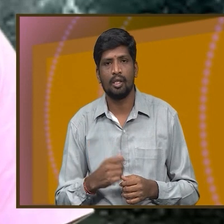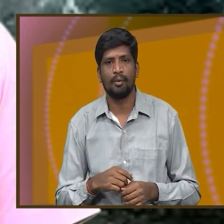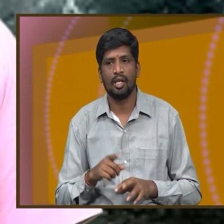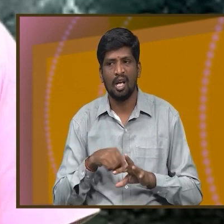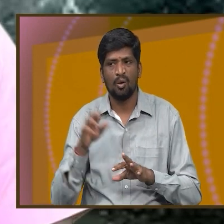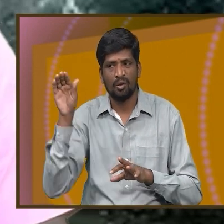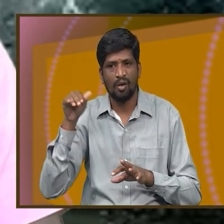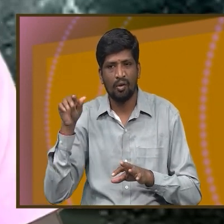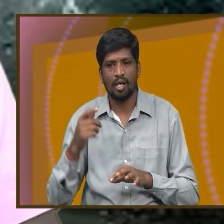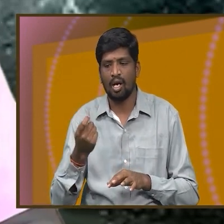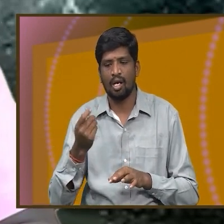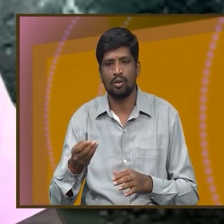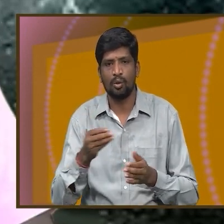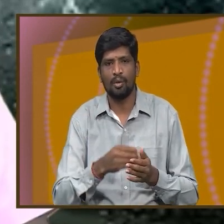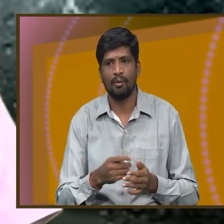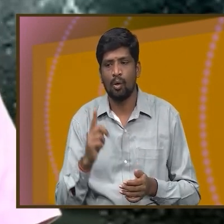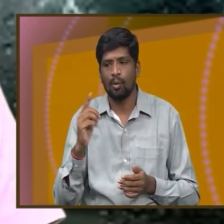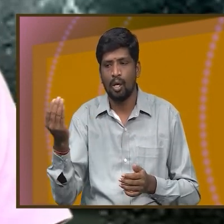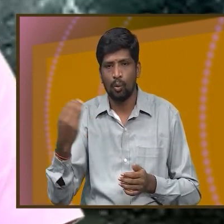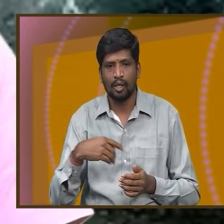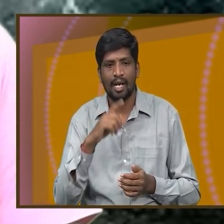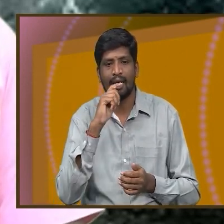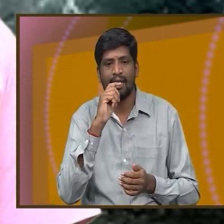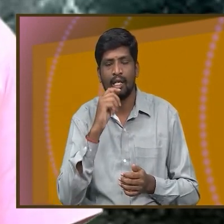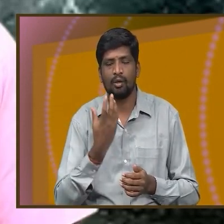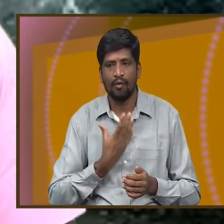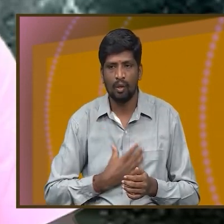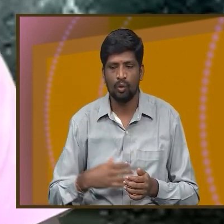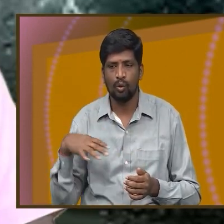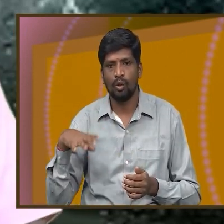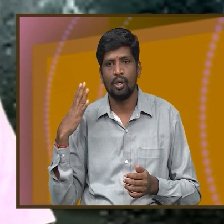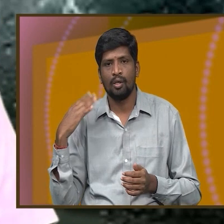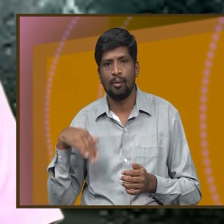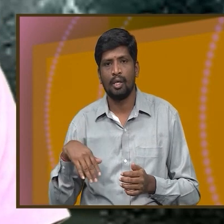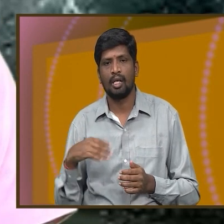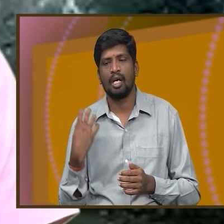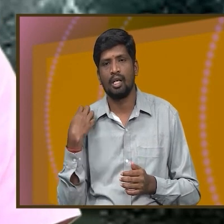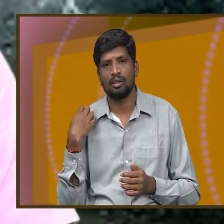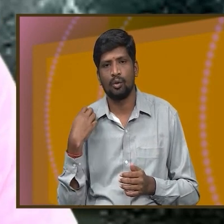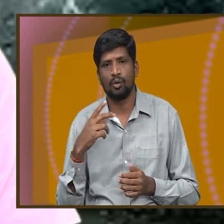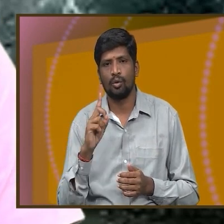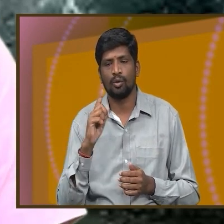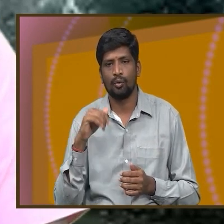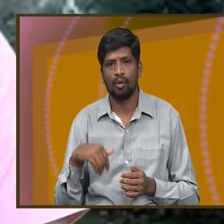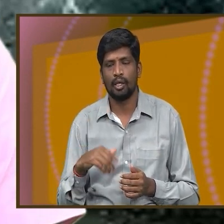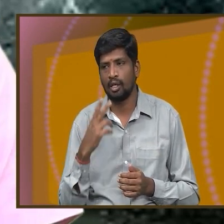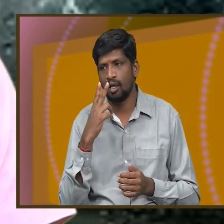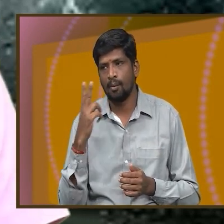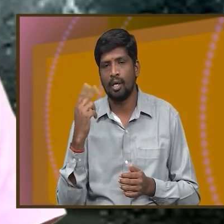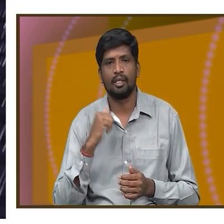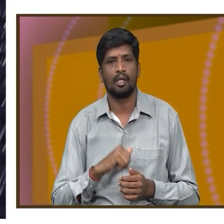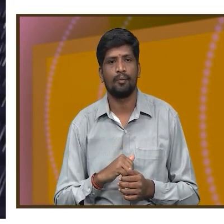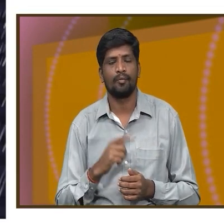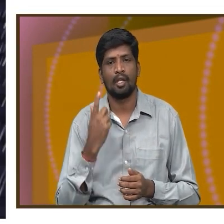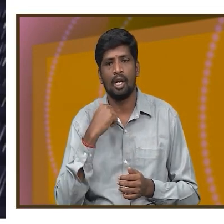2 ரூபா கிடைக்குமே, ஒரு ரூபாய்க்கு ஒரு டீ கூட குடிச்சிக்கலாமே அப்படின்னு சொல்லிட்டு ரொம்ப வறுமையோடு இருக்கக்கூடிய ஒரு தொழிலாளி மாறி அவர்